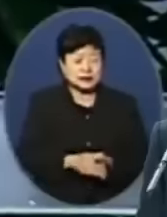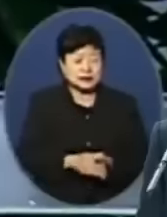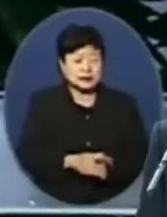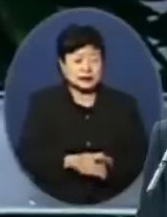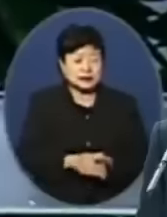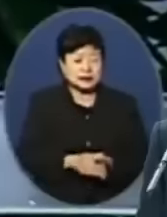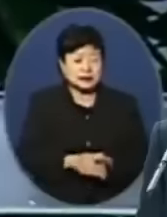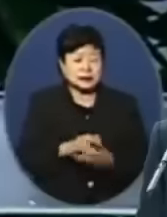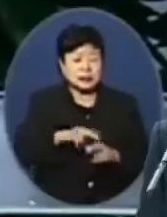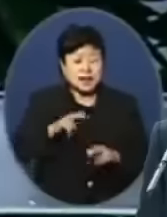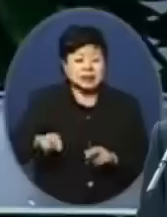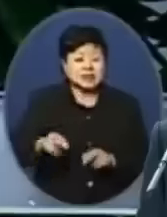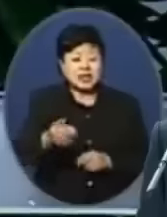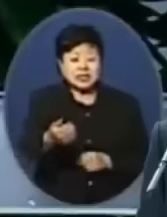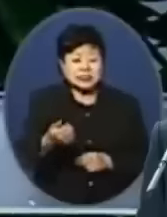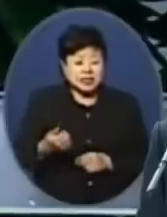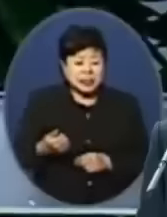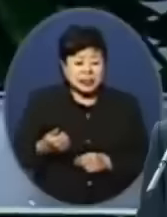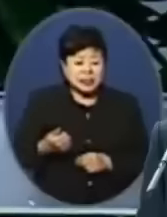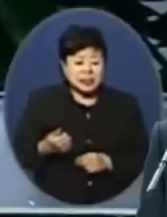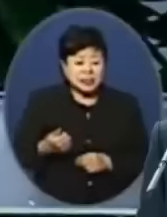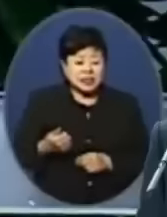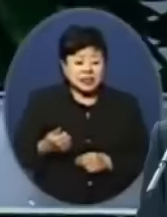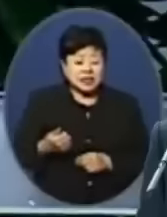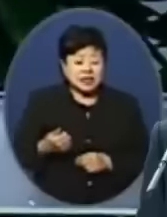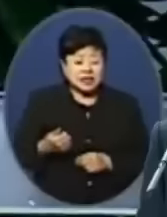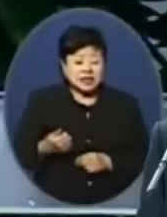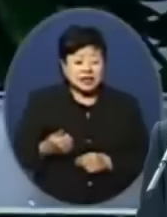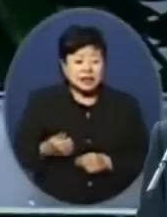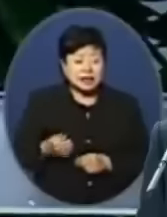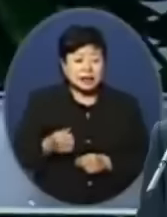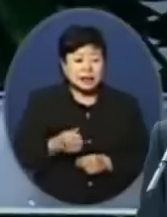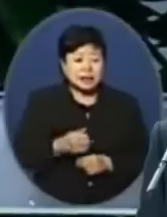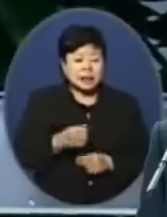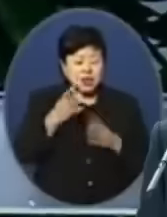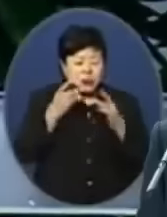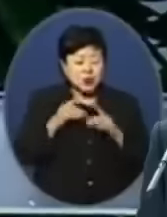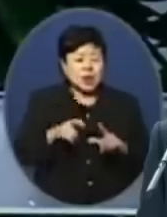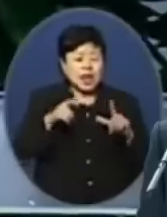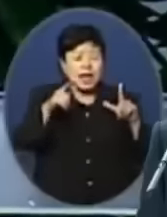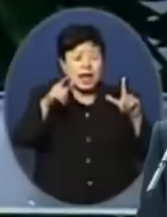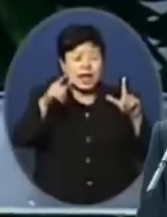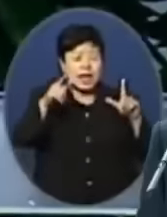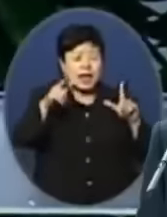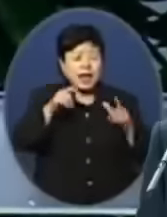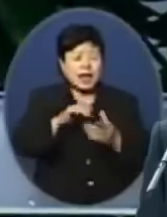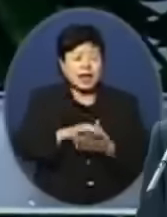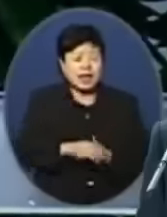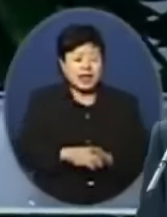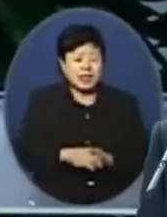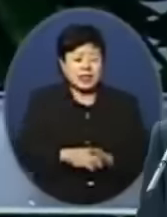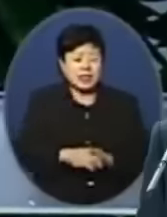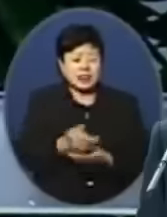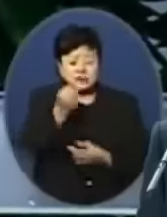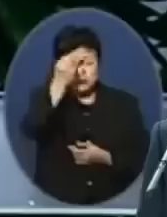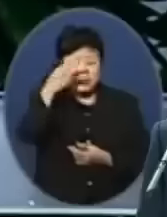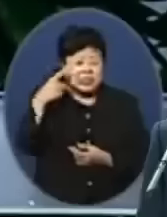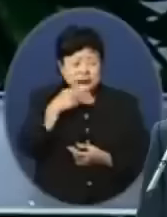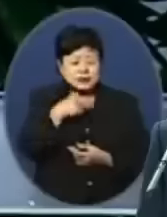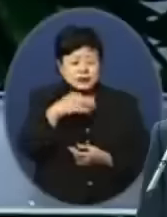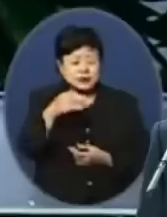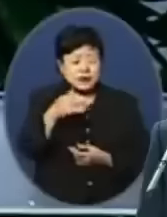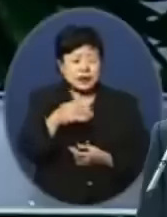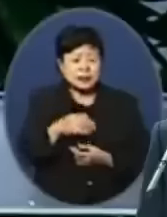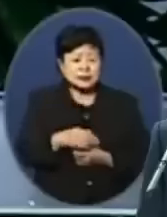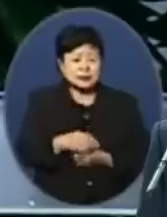제가 은퇴하기 전 일선에서 목회할 때 토요일 날은 언제인지 최자실 금식 기도문에 가서